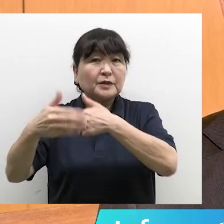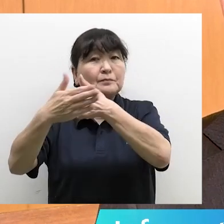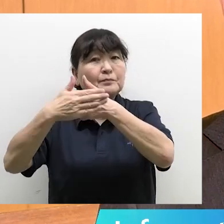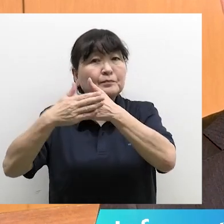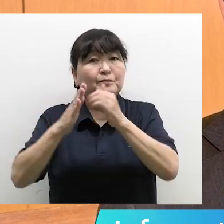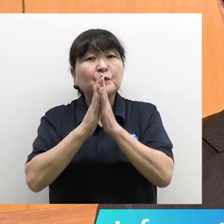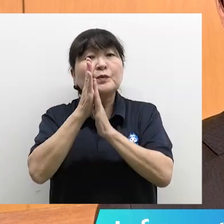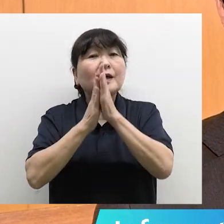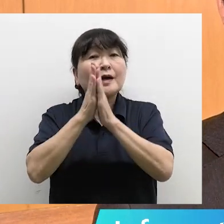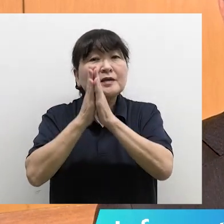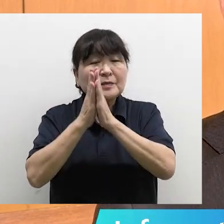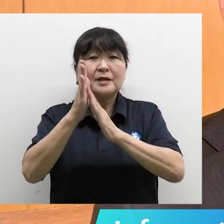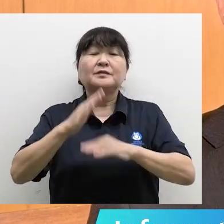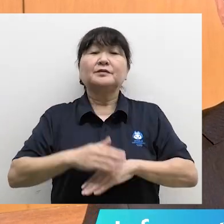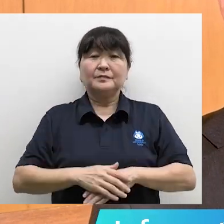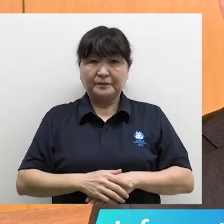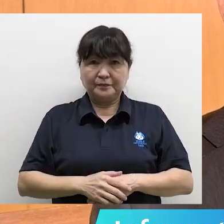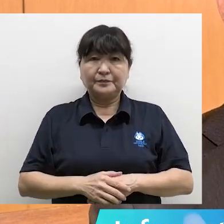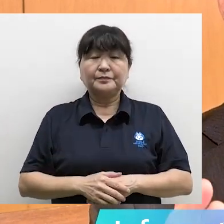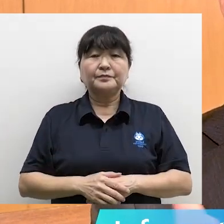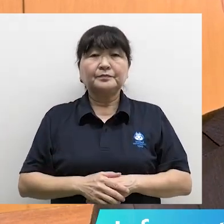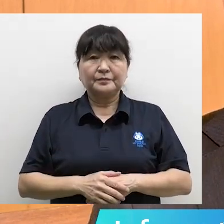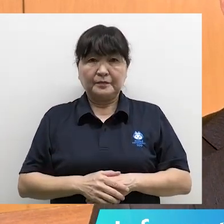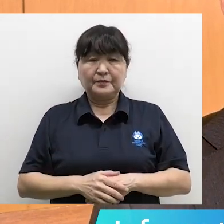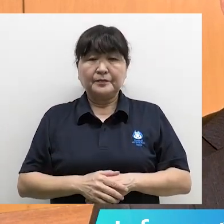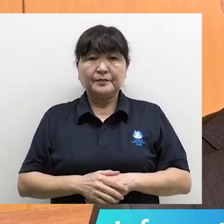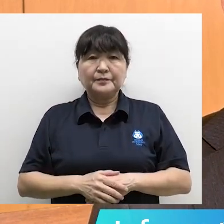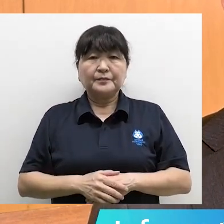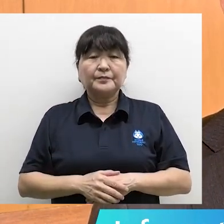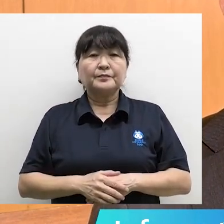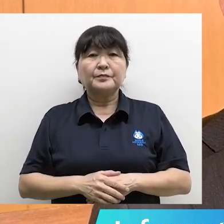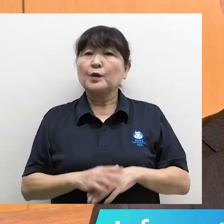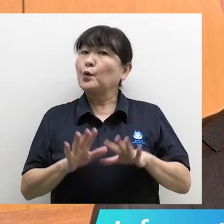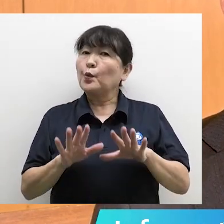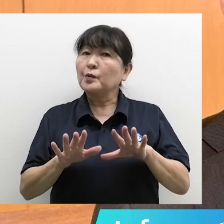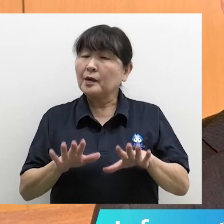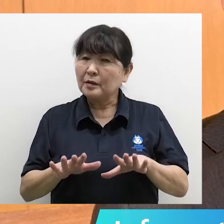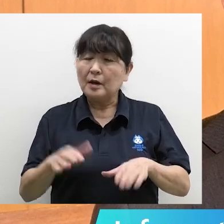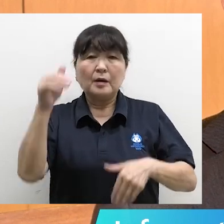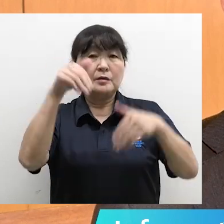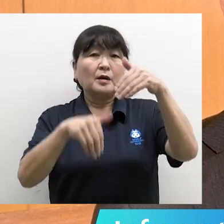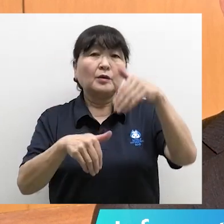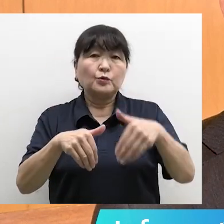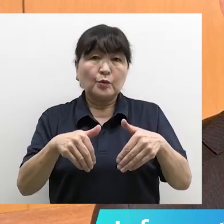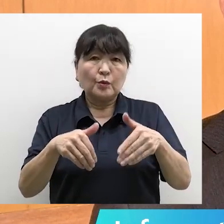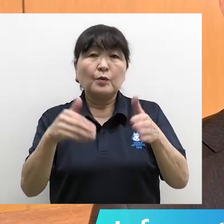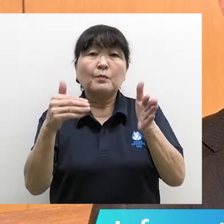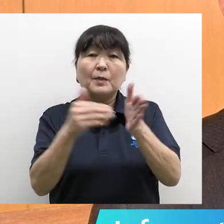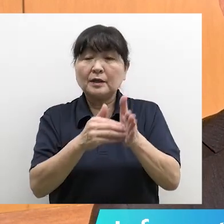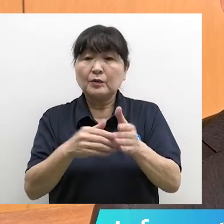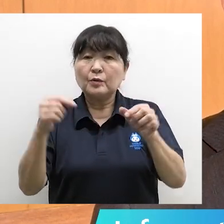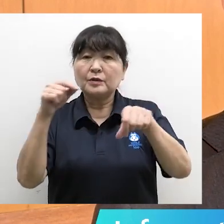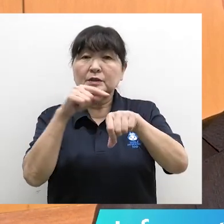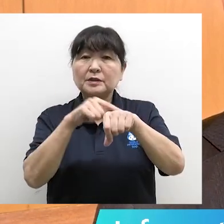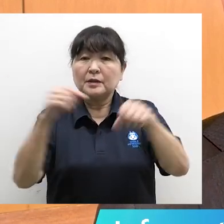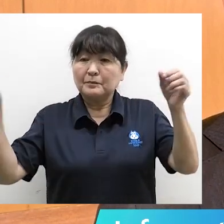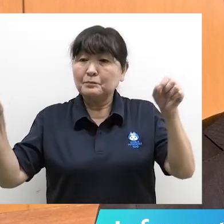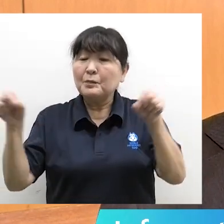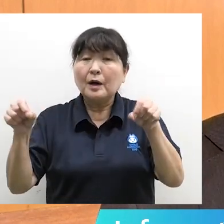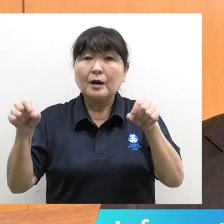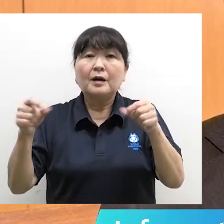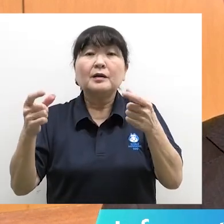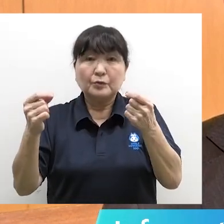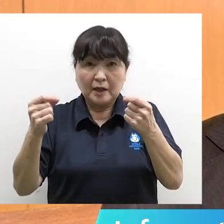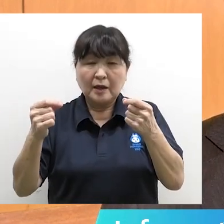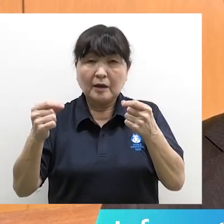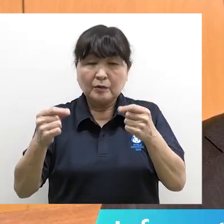ただけると幸いです。次に今回ですね、選挙までの期間が短いために、一部の地域で入場券の